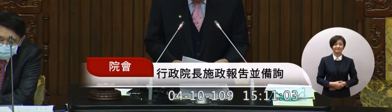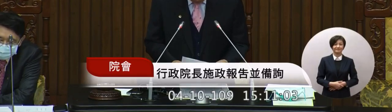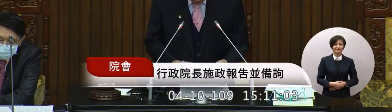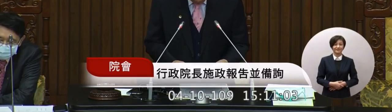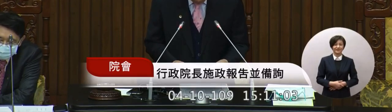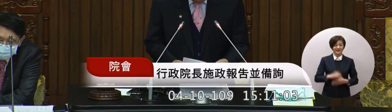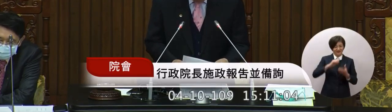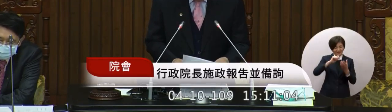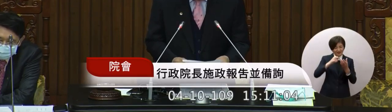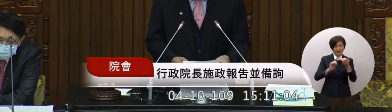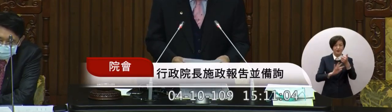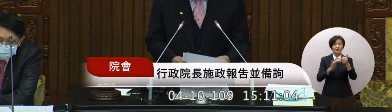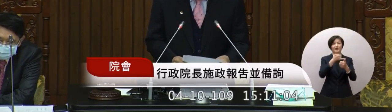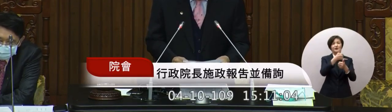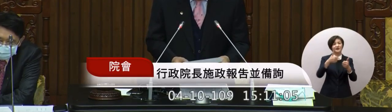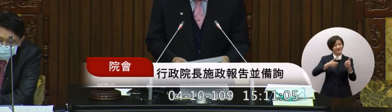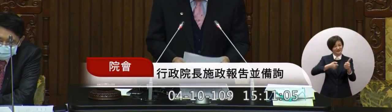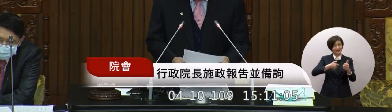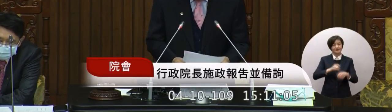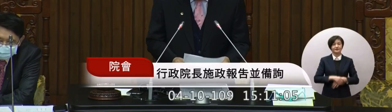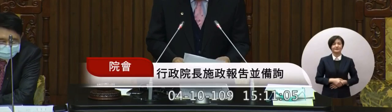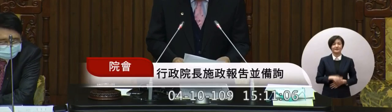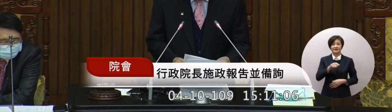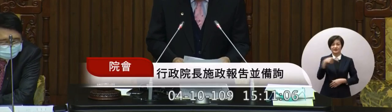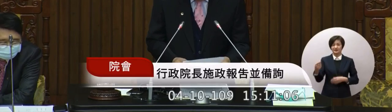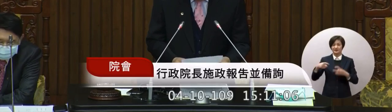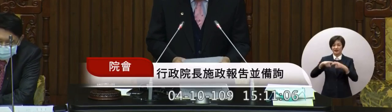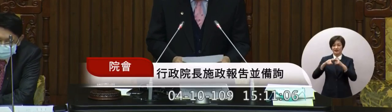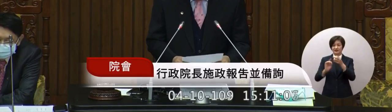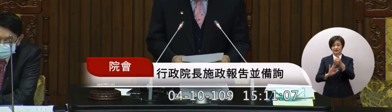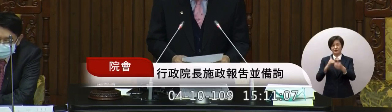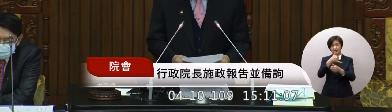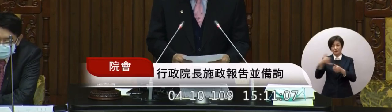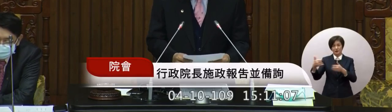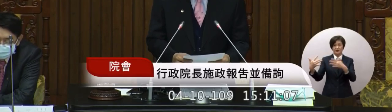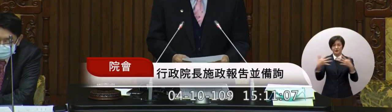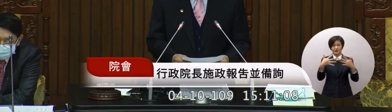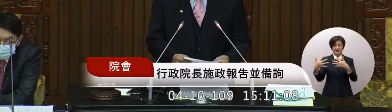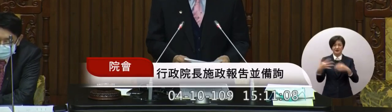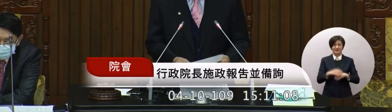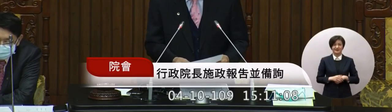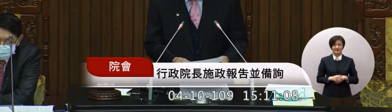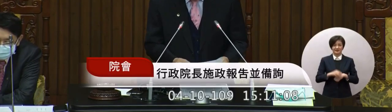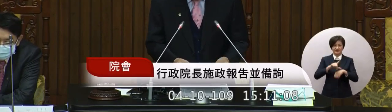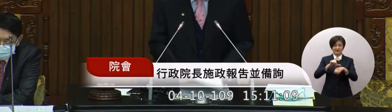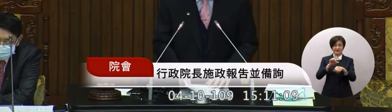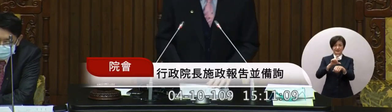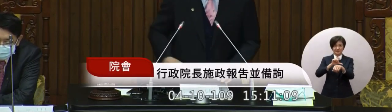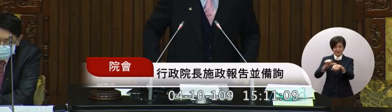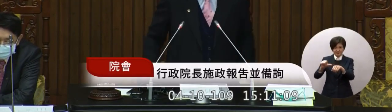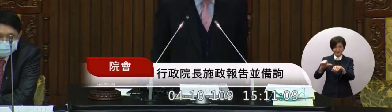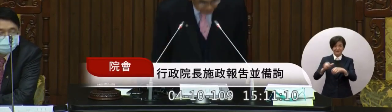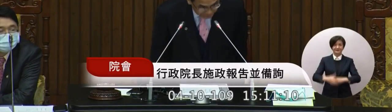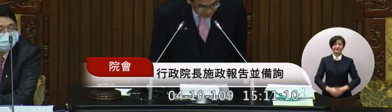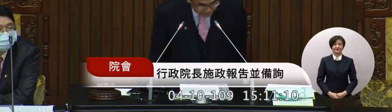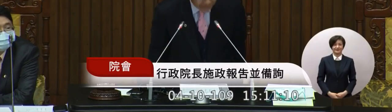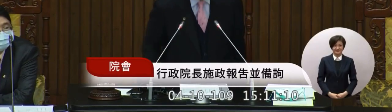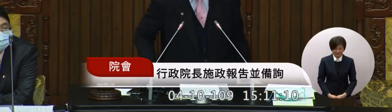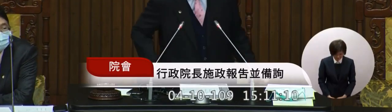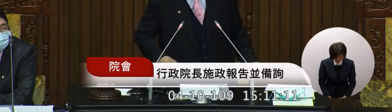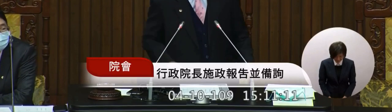谢谢谭委员，接下来请李桂敏委员质询，询答时间15分钟。